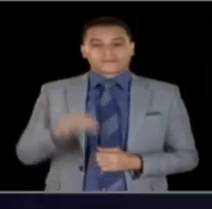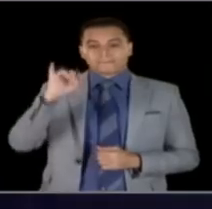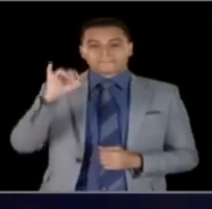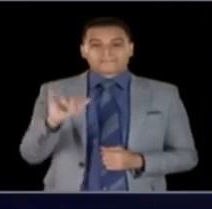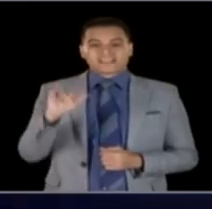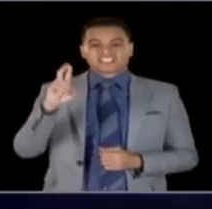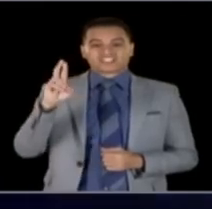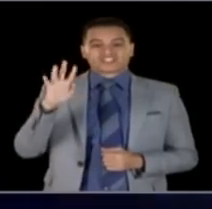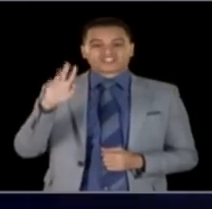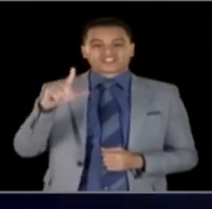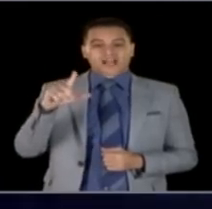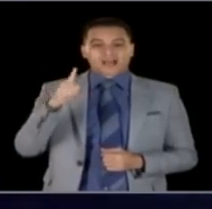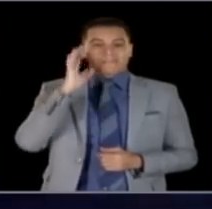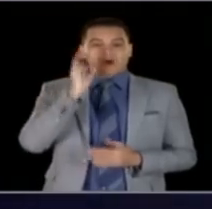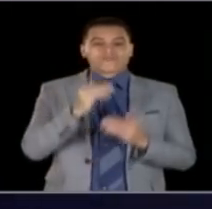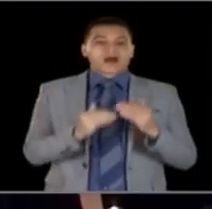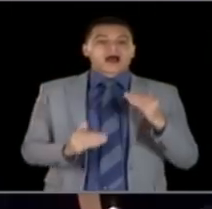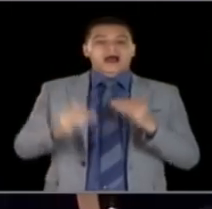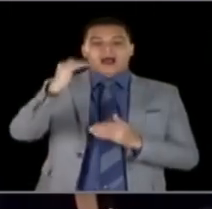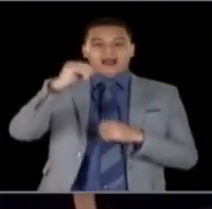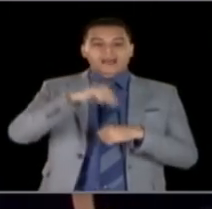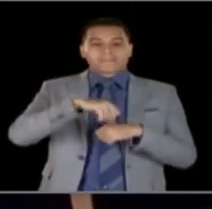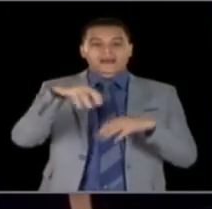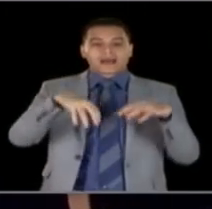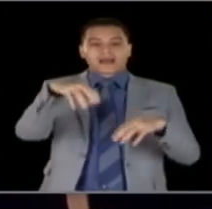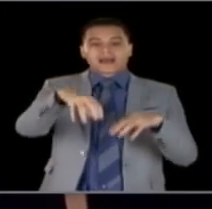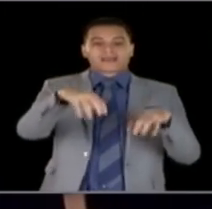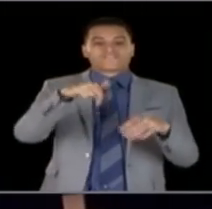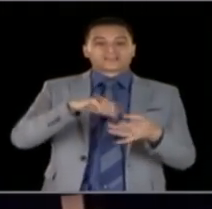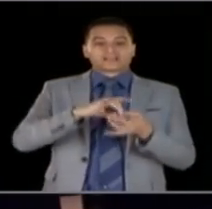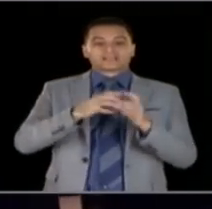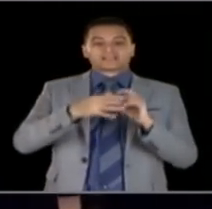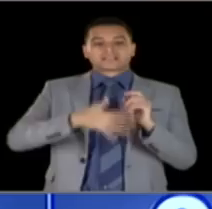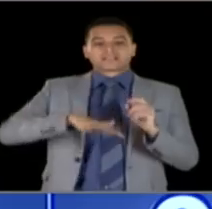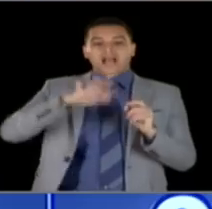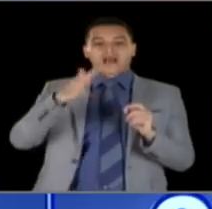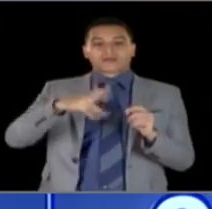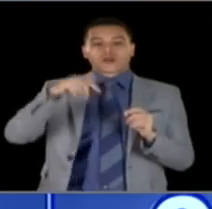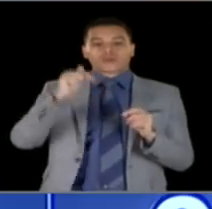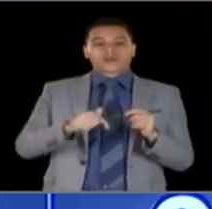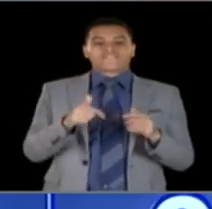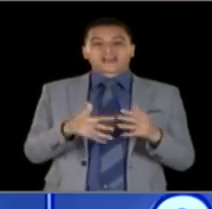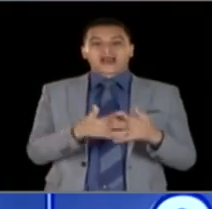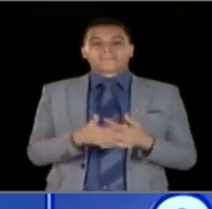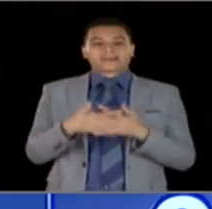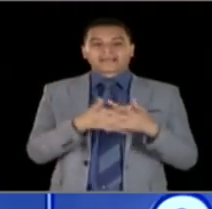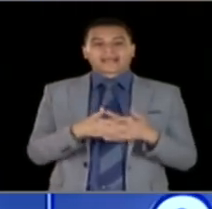ميتشل هي أعلى قمة بإحدى السلاسل الجبلية في الأمريكتين، فما